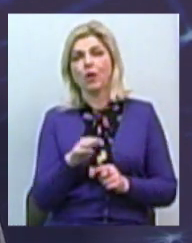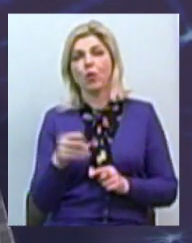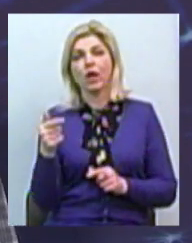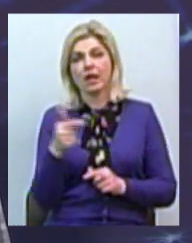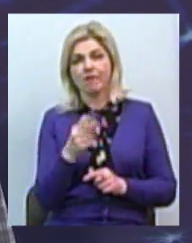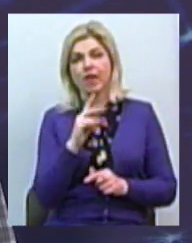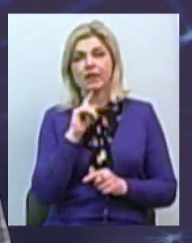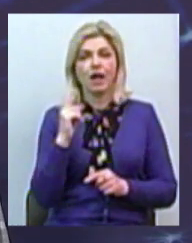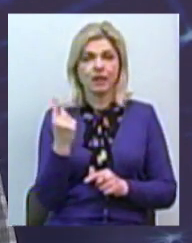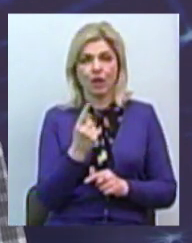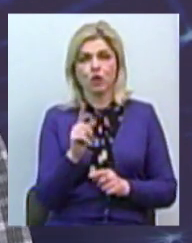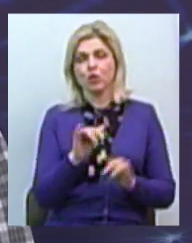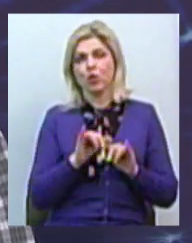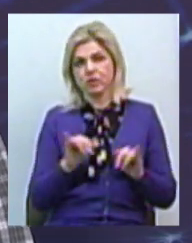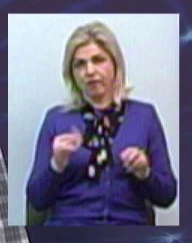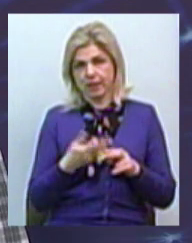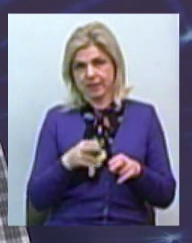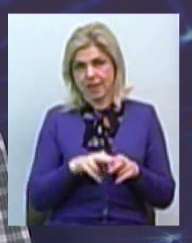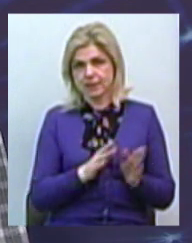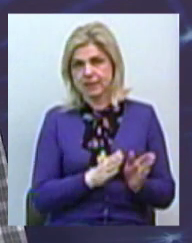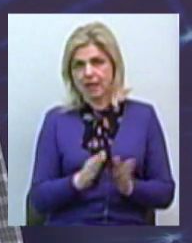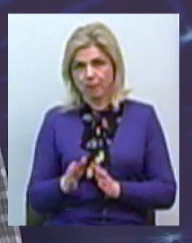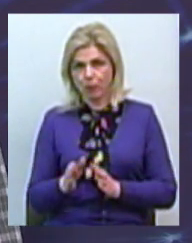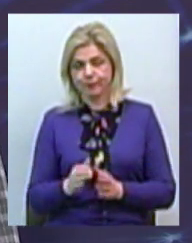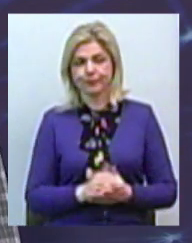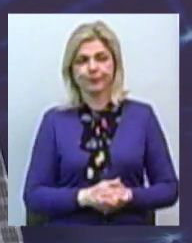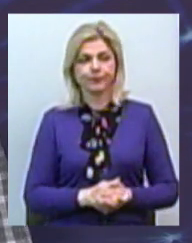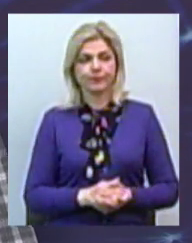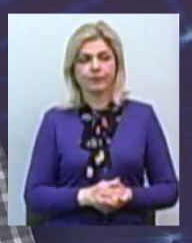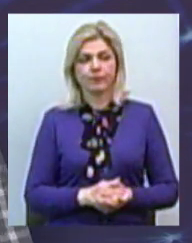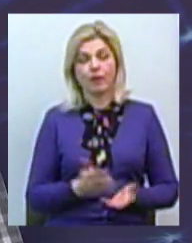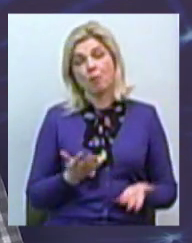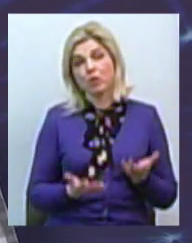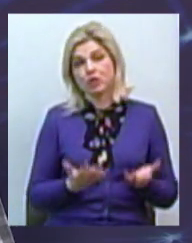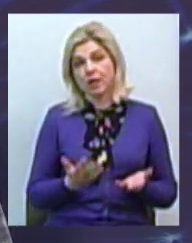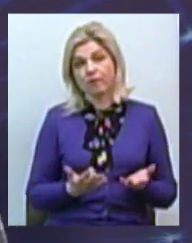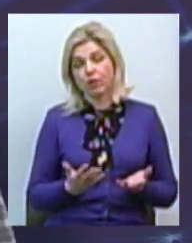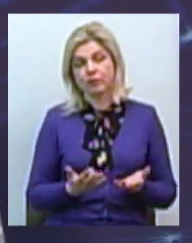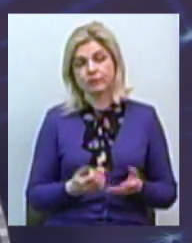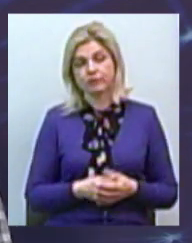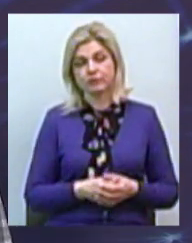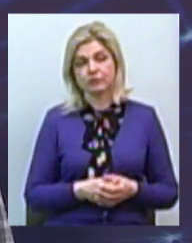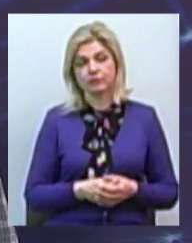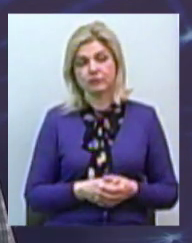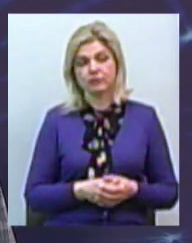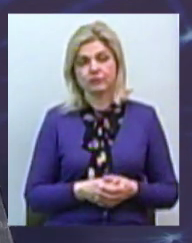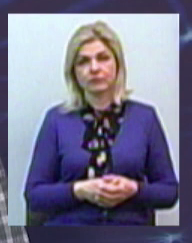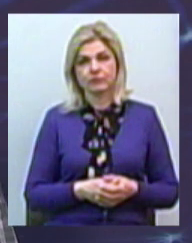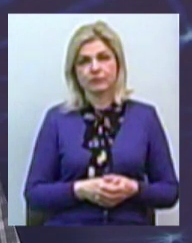того, щоб розвивати цю систему. Бо ну, це можливо, може